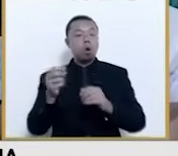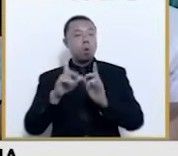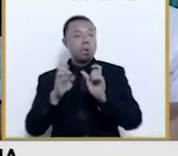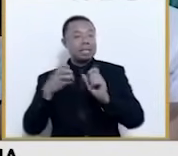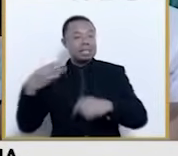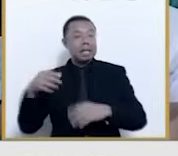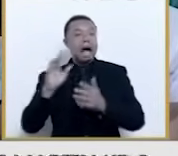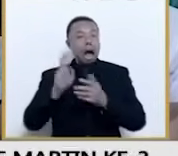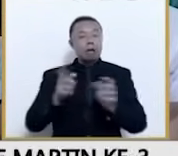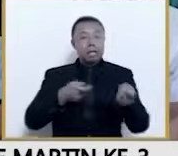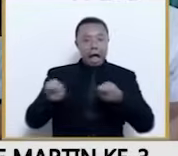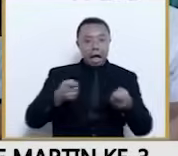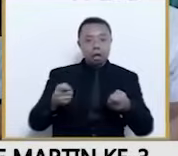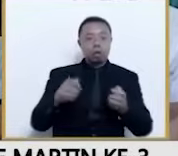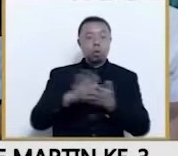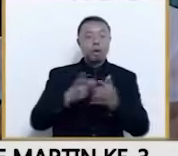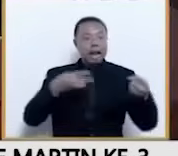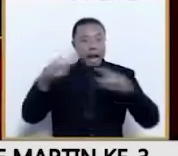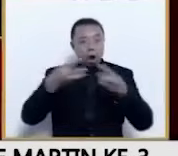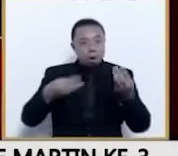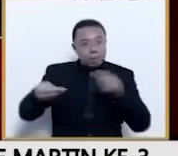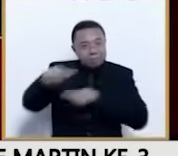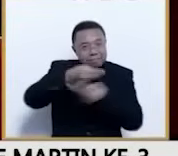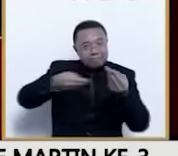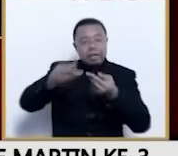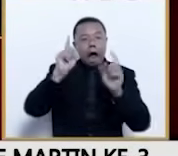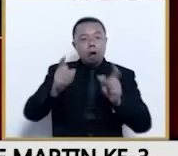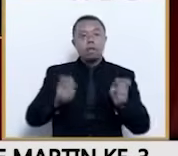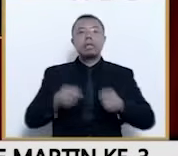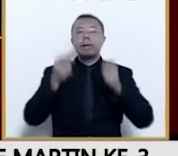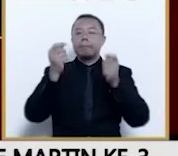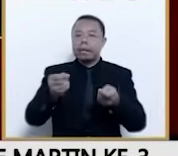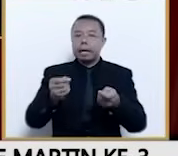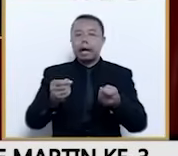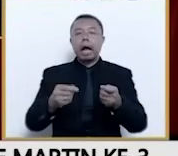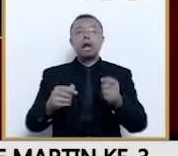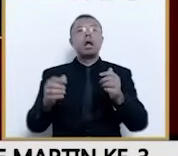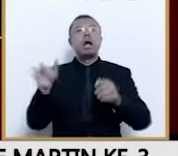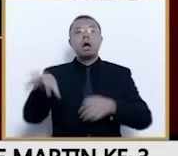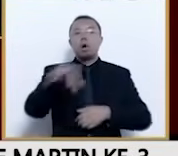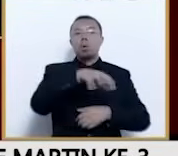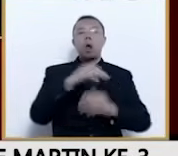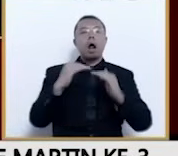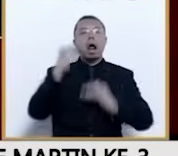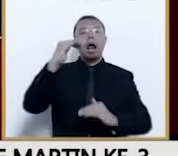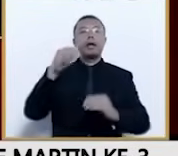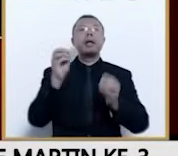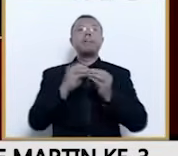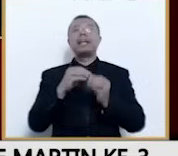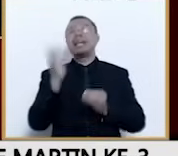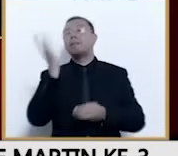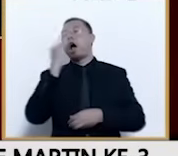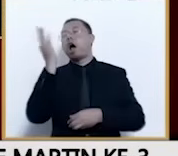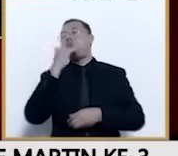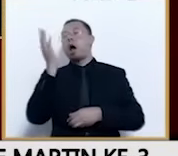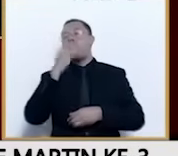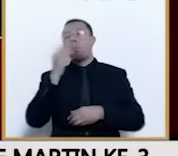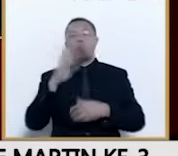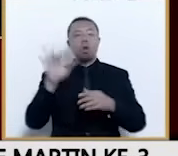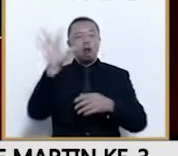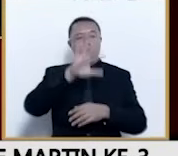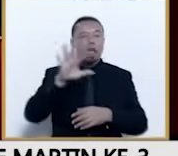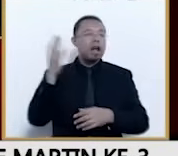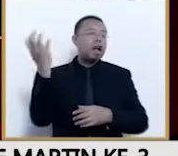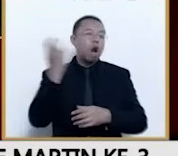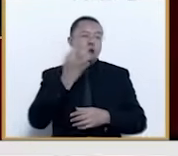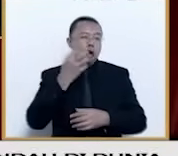circular economy kita inovasikan. Ketidakadilan tata ruang juga mengakibatkan yang namanya polusi. Kita selesaikan